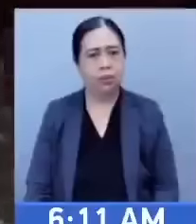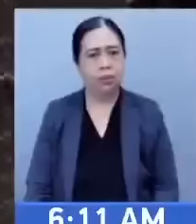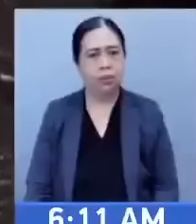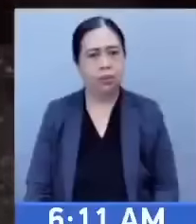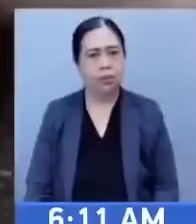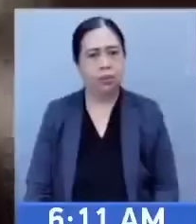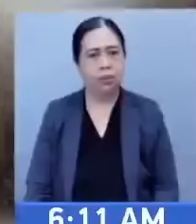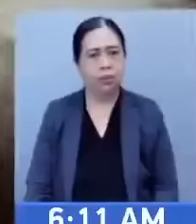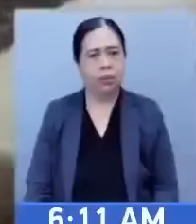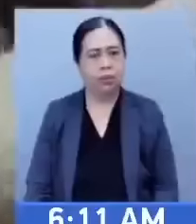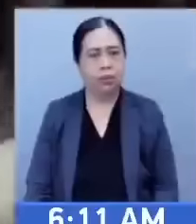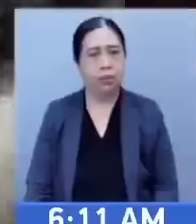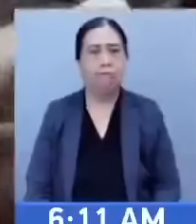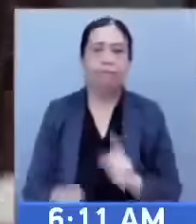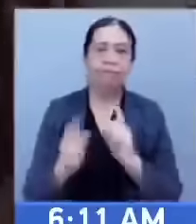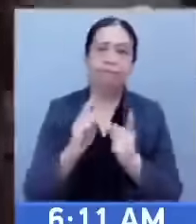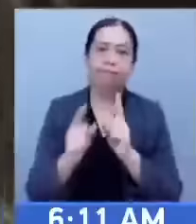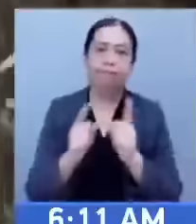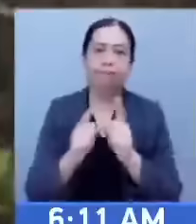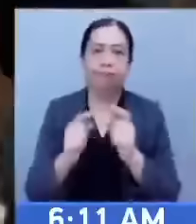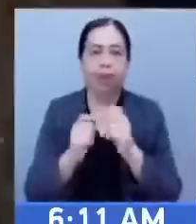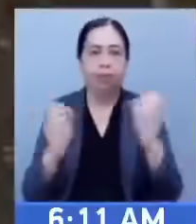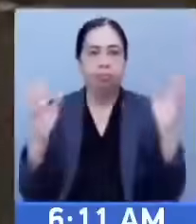Ang pag-uusap na uwi sa komprontasyon.